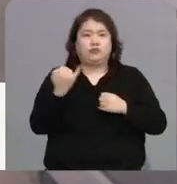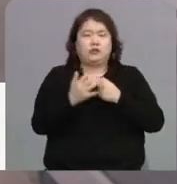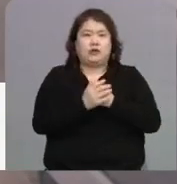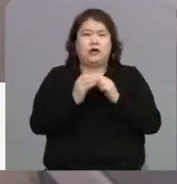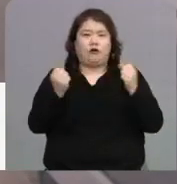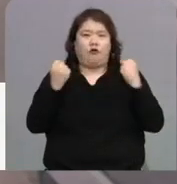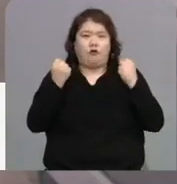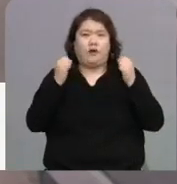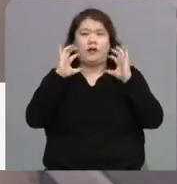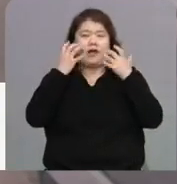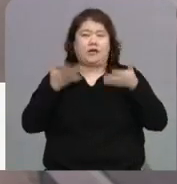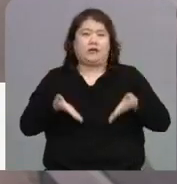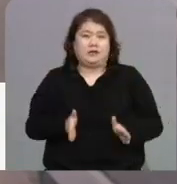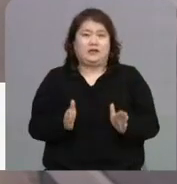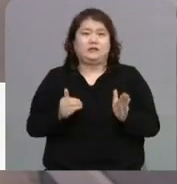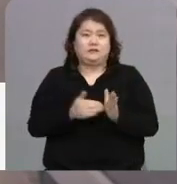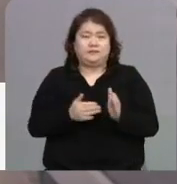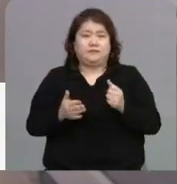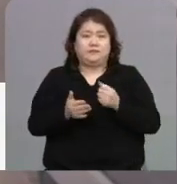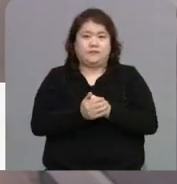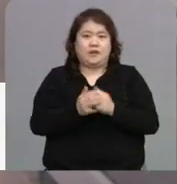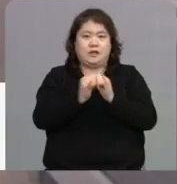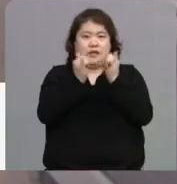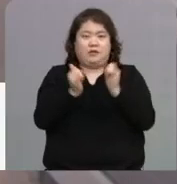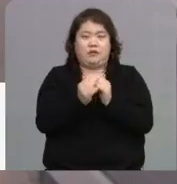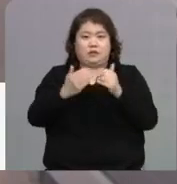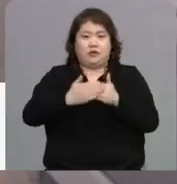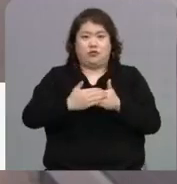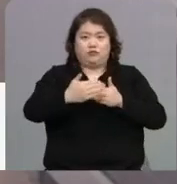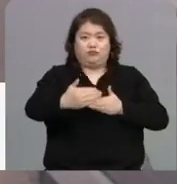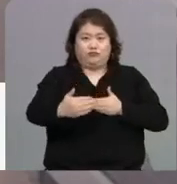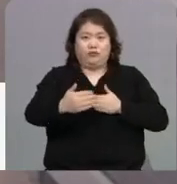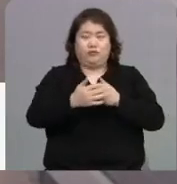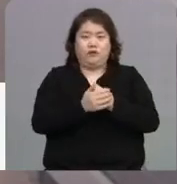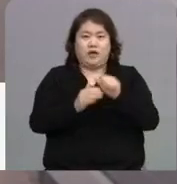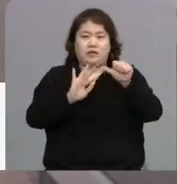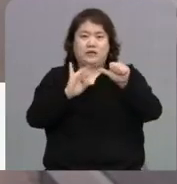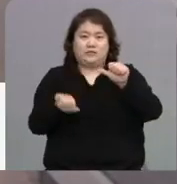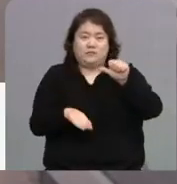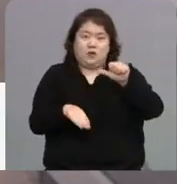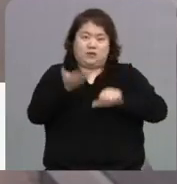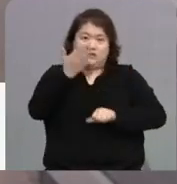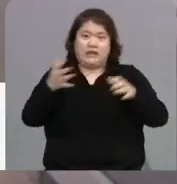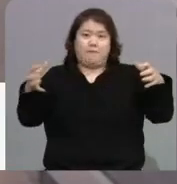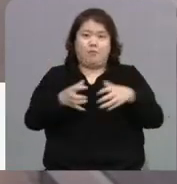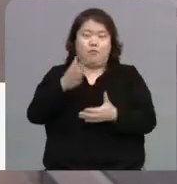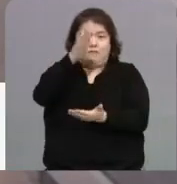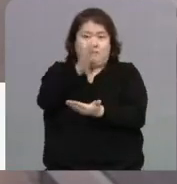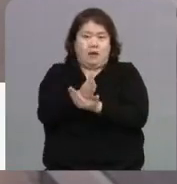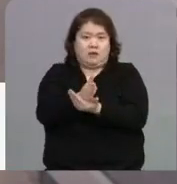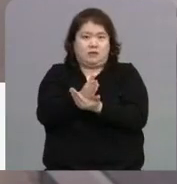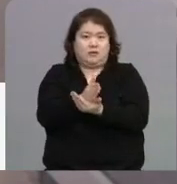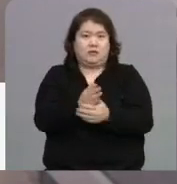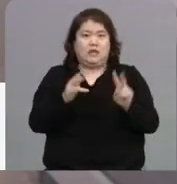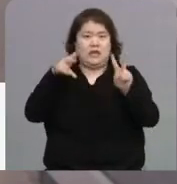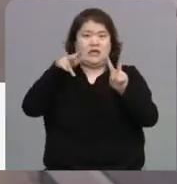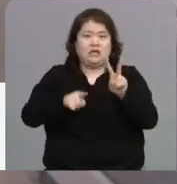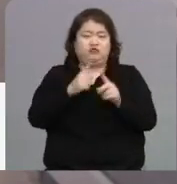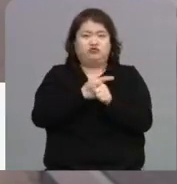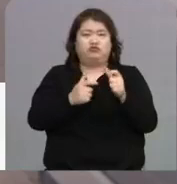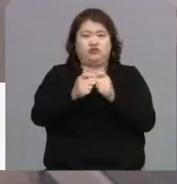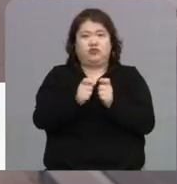아기를 출산했습니다. 현행 사회적 거리두기 단계와 5명 이상 사적 모임 금지 조치는 2주간